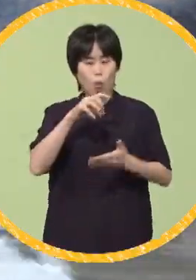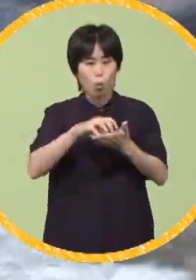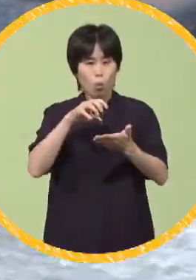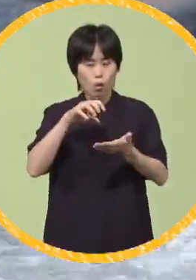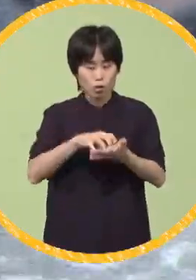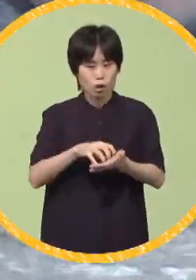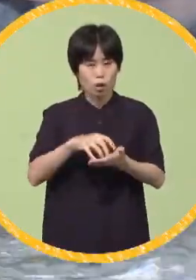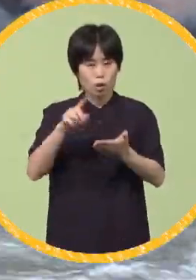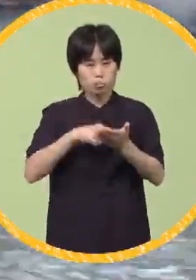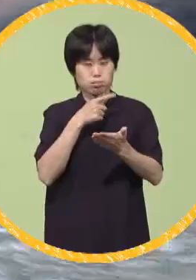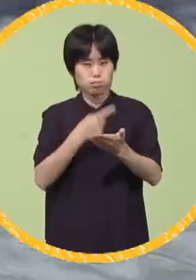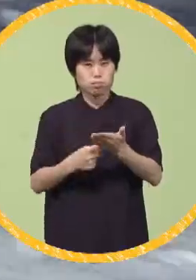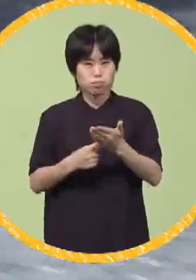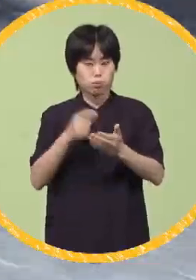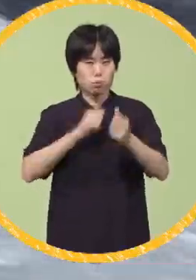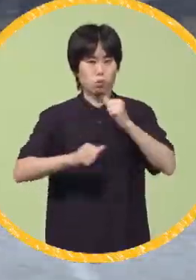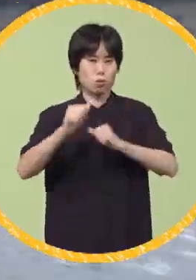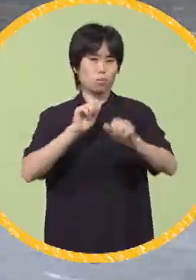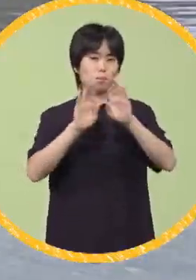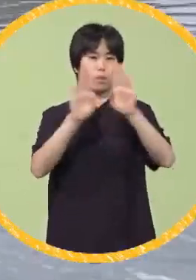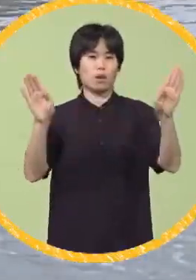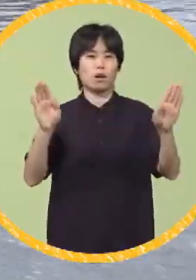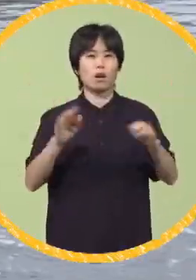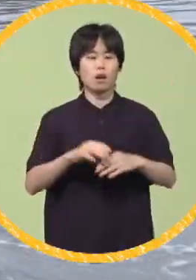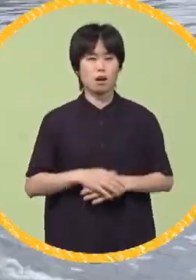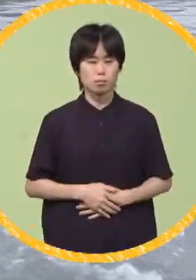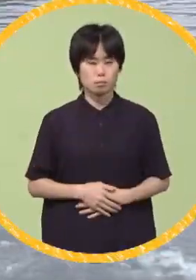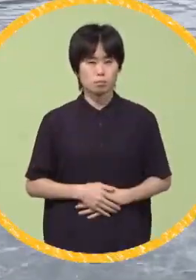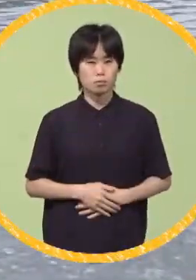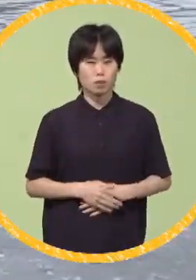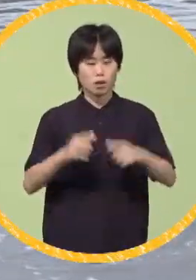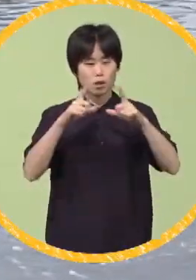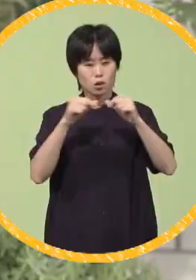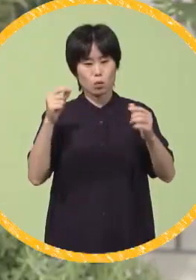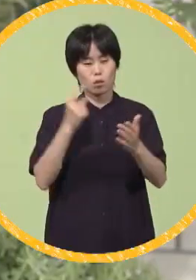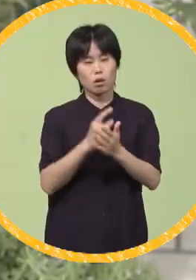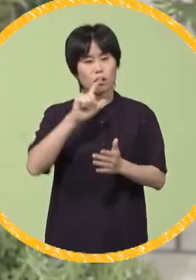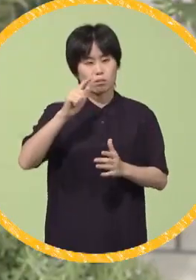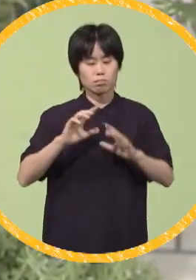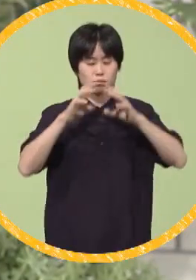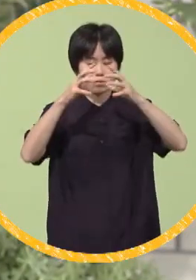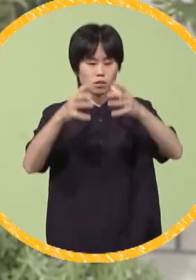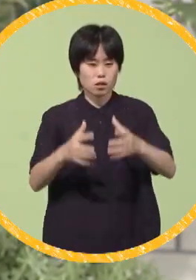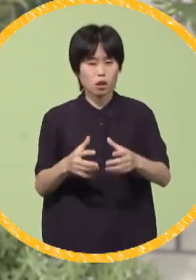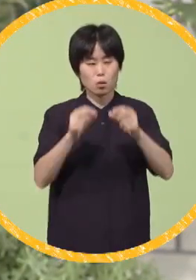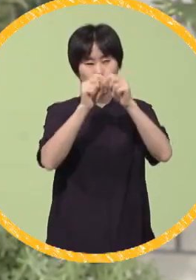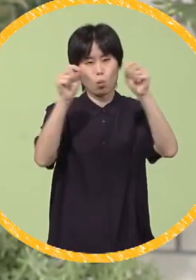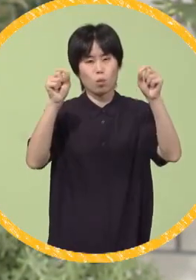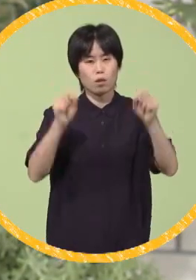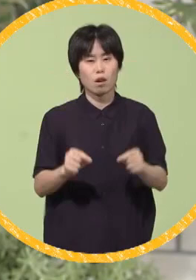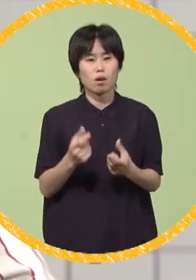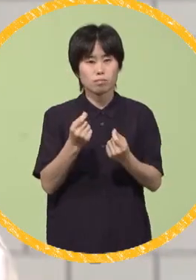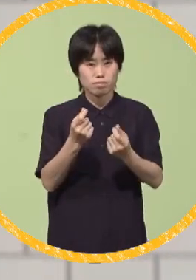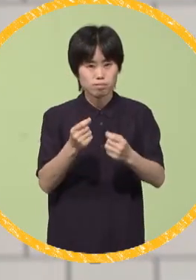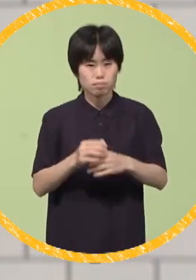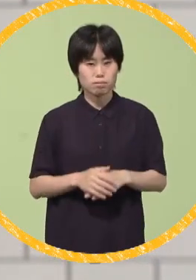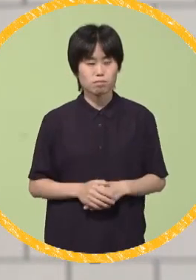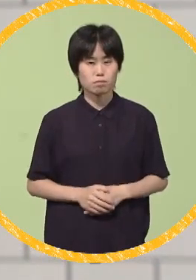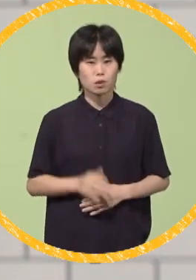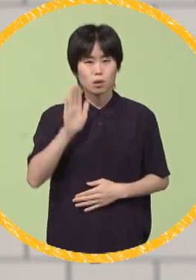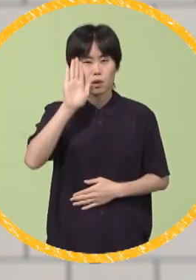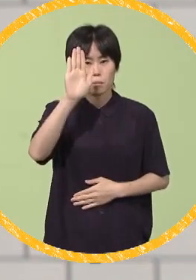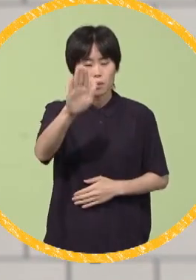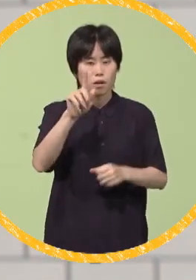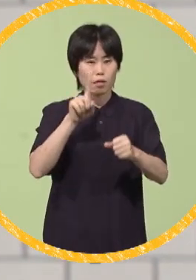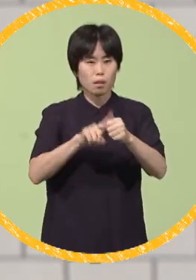り組みを進めているんです ね、 うん、このプラゴミの問題、日本だけじゃなくて世界規模で社会問題ってなってますからね、は い、そうなんです。これからの未来の、ね、